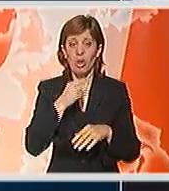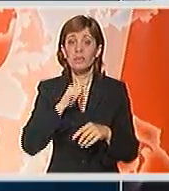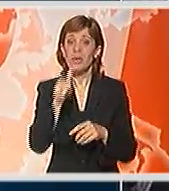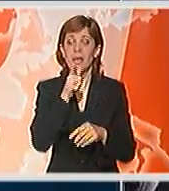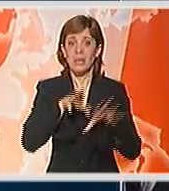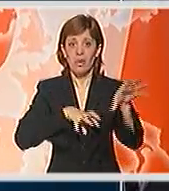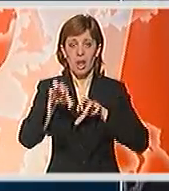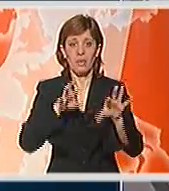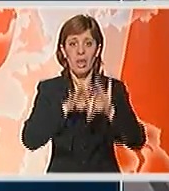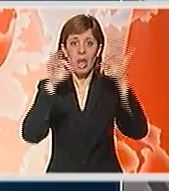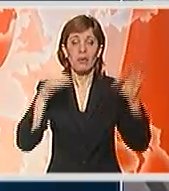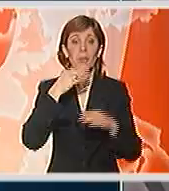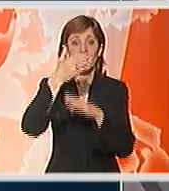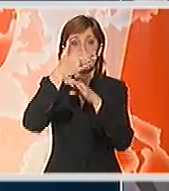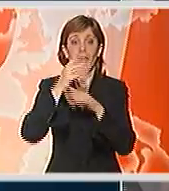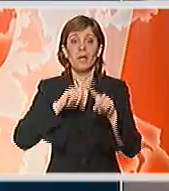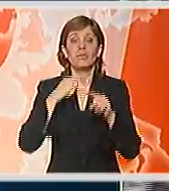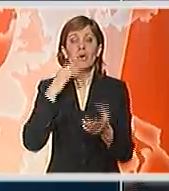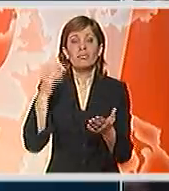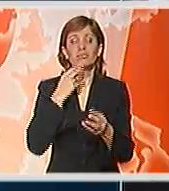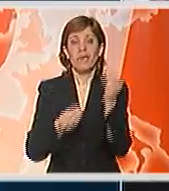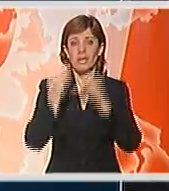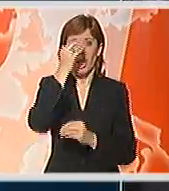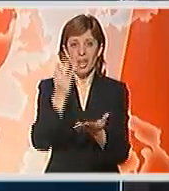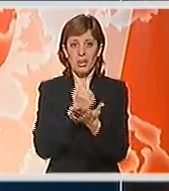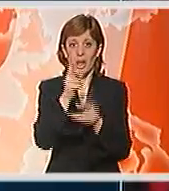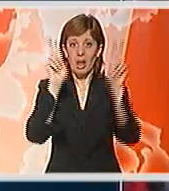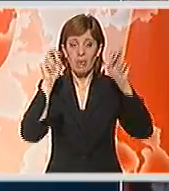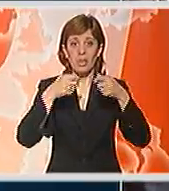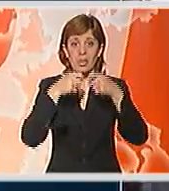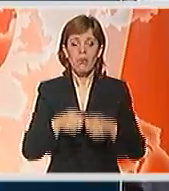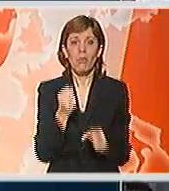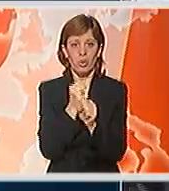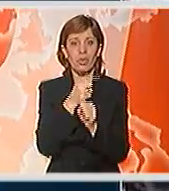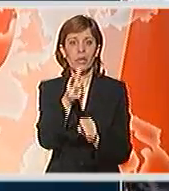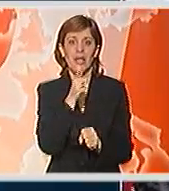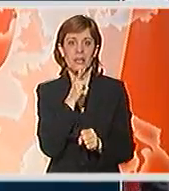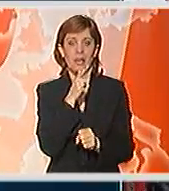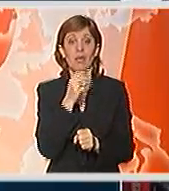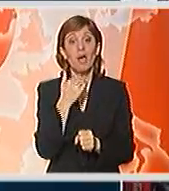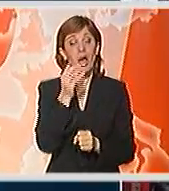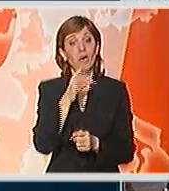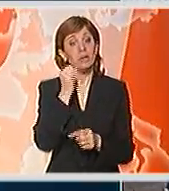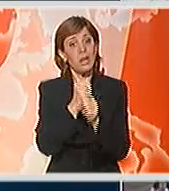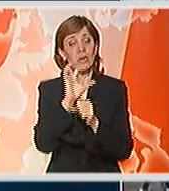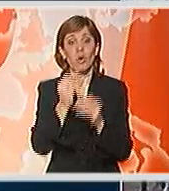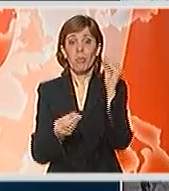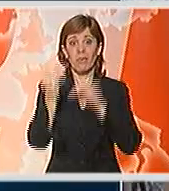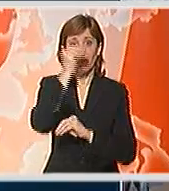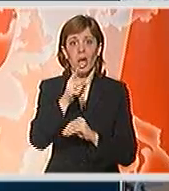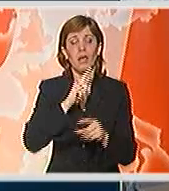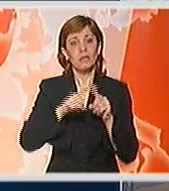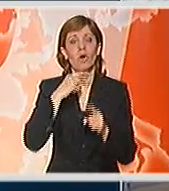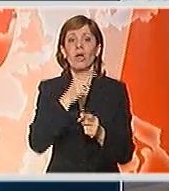zahtevima radnika javnih preduzeća za povećanje zarada, on je naveo da sindikat podržava taj zahtev ukoliko se radi o povećanju iz dobiti